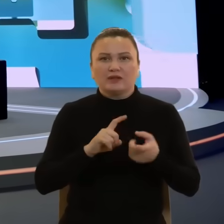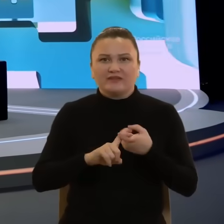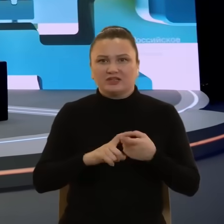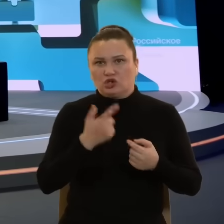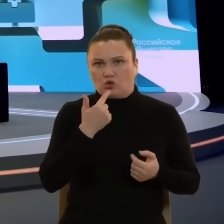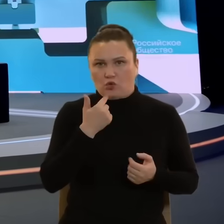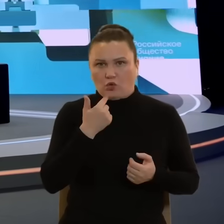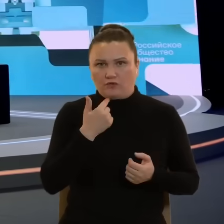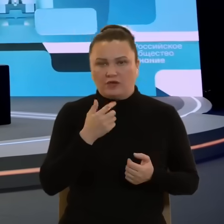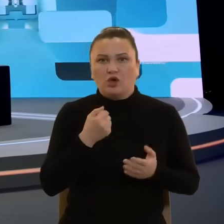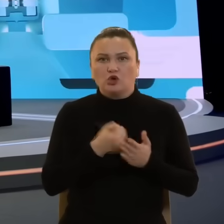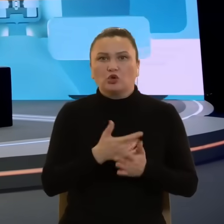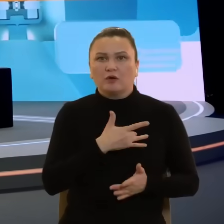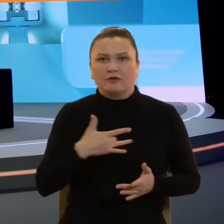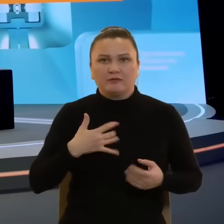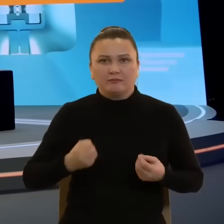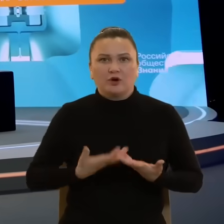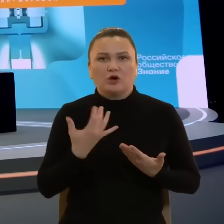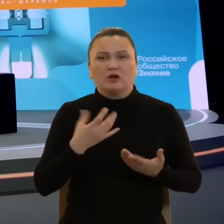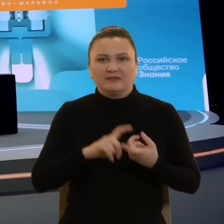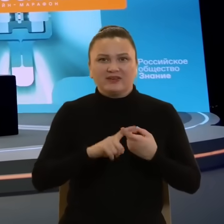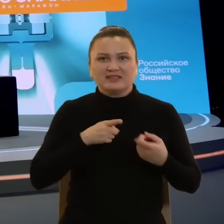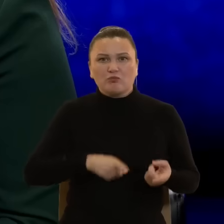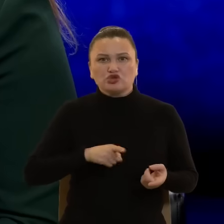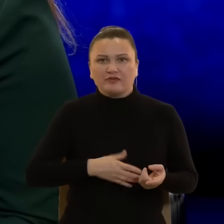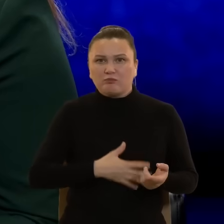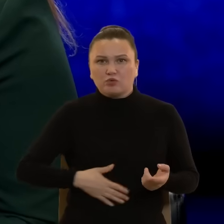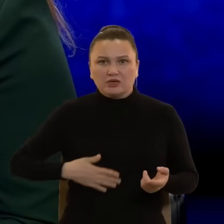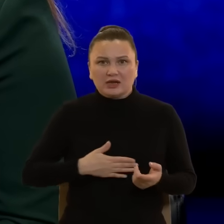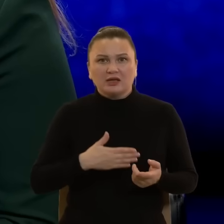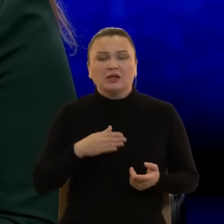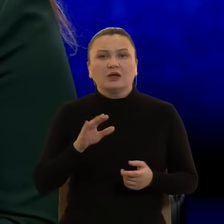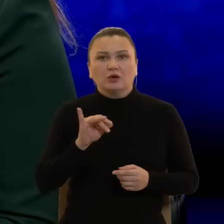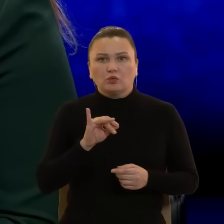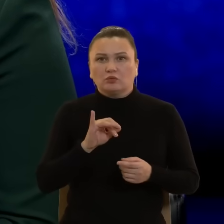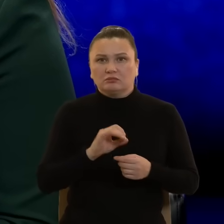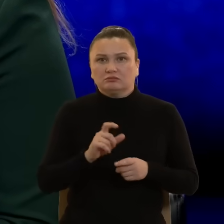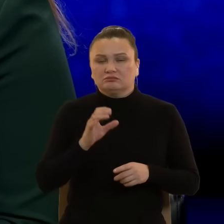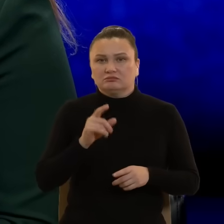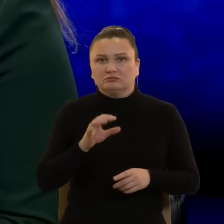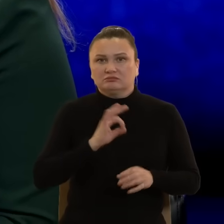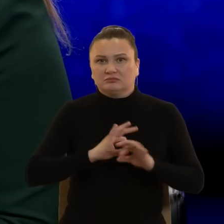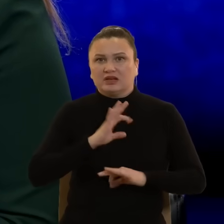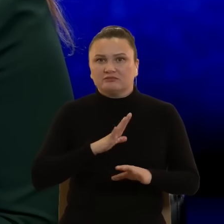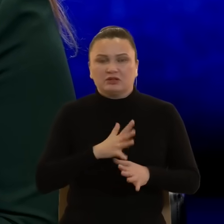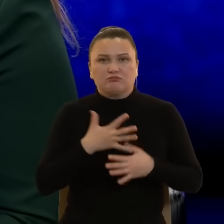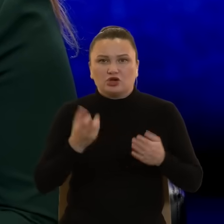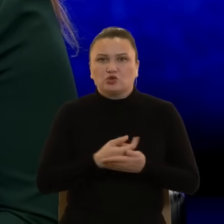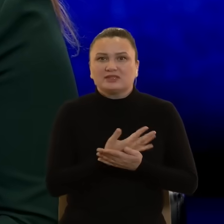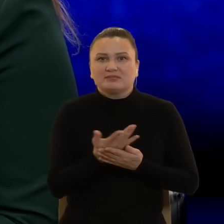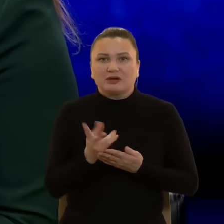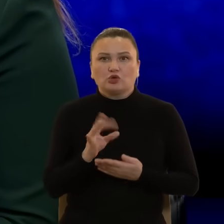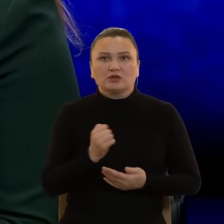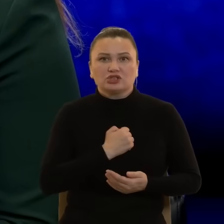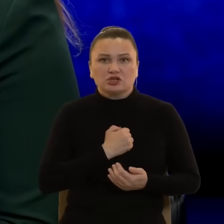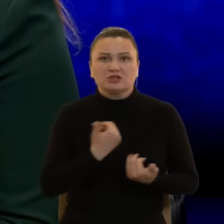крови, пневмонии, инфекции мочевых путей. То есть у препарата был достаточно такой широкий спектр клинического применения, но, к